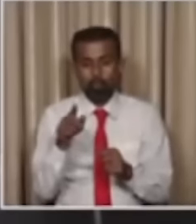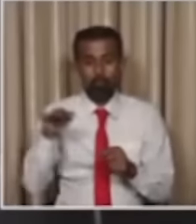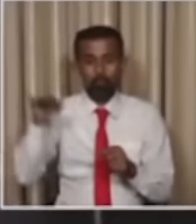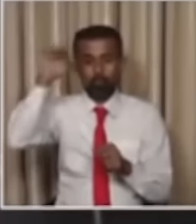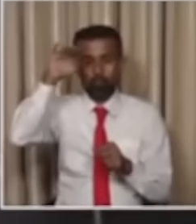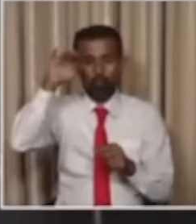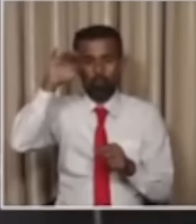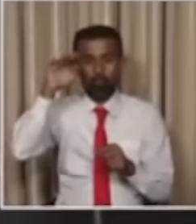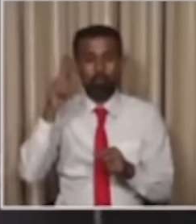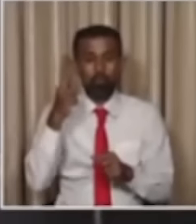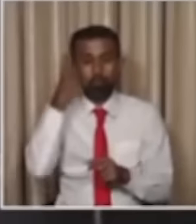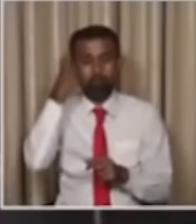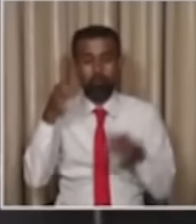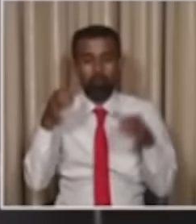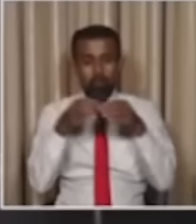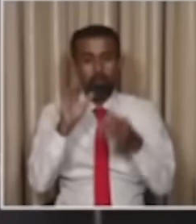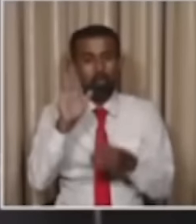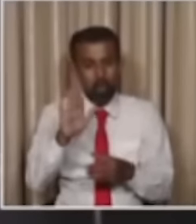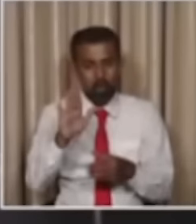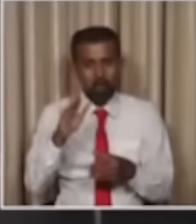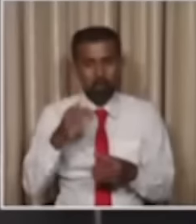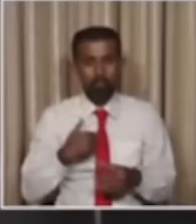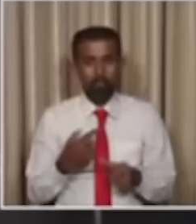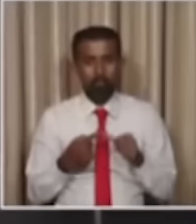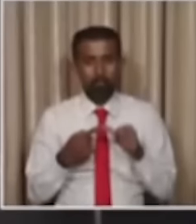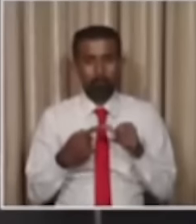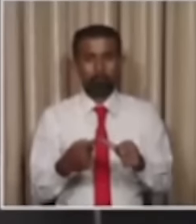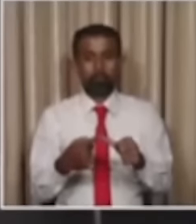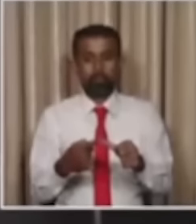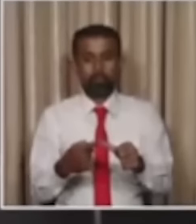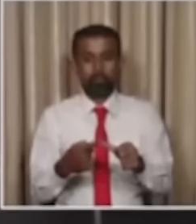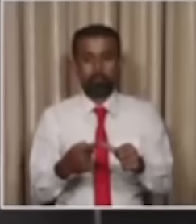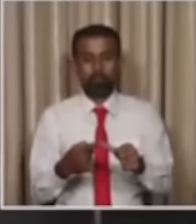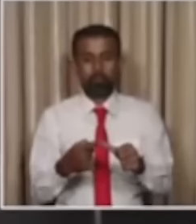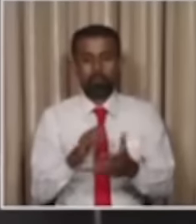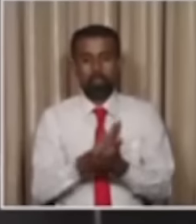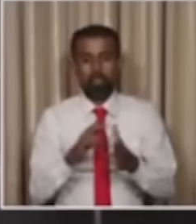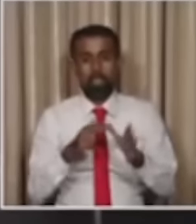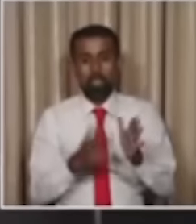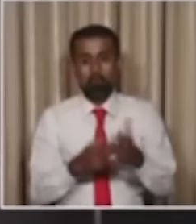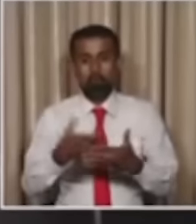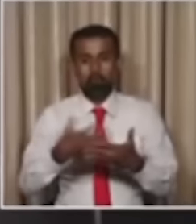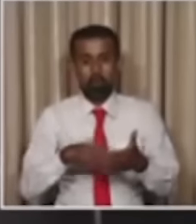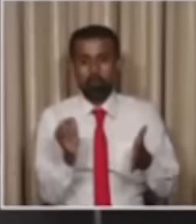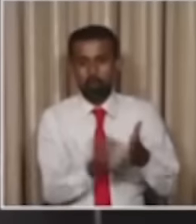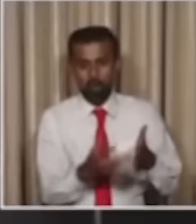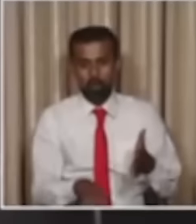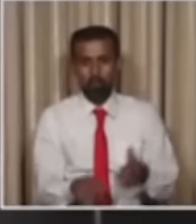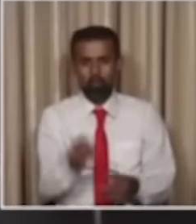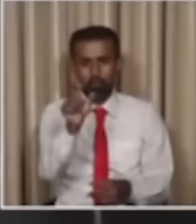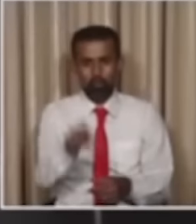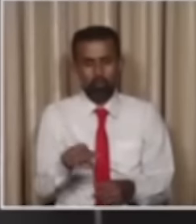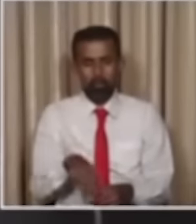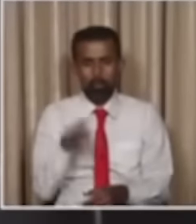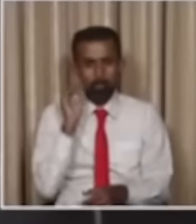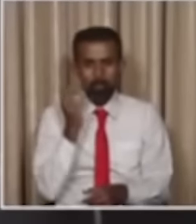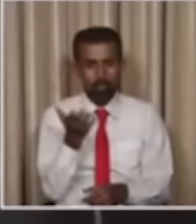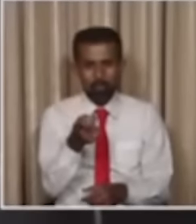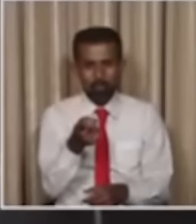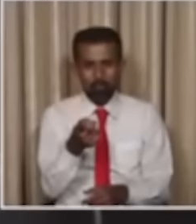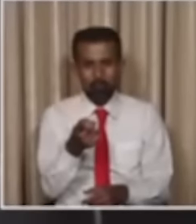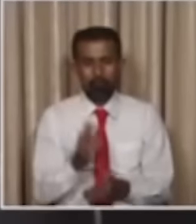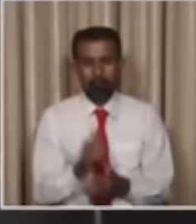ඔව් බුද්ධ්‍යංශ හිටියා. ඒක තමයි මගේ පිළිතුර කියලා තමයි හැන්සාඩ් ගත වෙලා තියෙන්නේ. එතකොට ඔබතුමා ඒක අද පිළිගන්නවද නැත්නම් ඒක